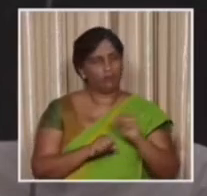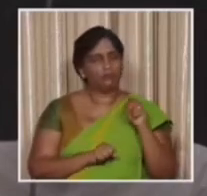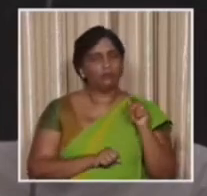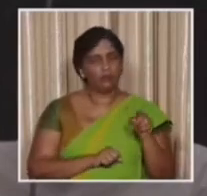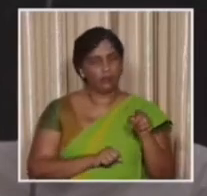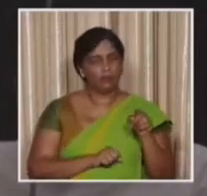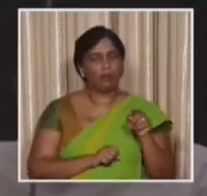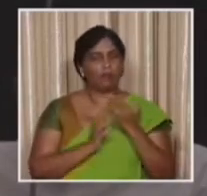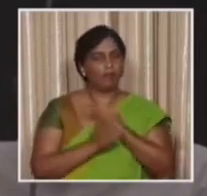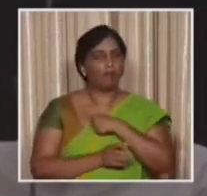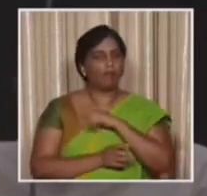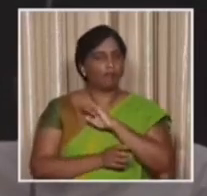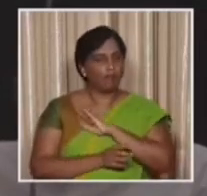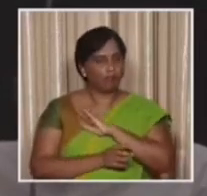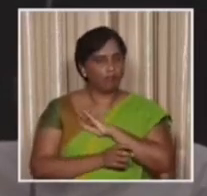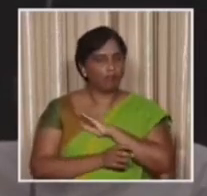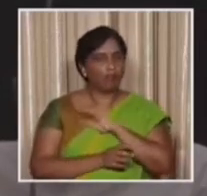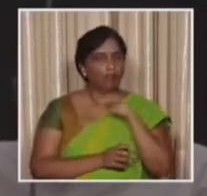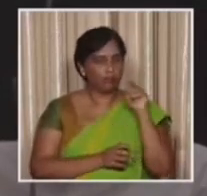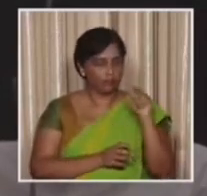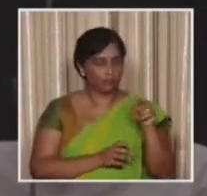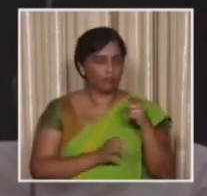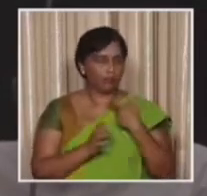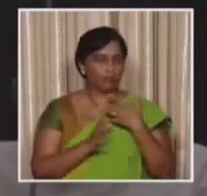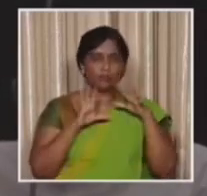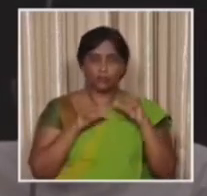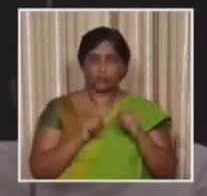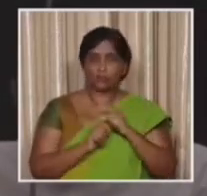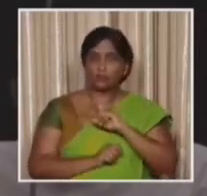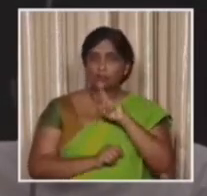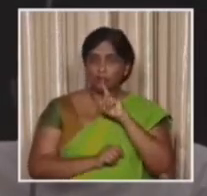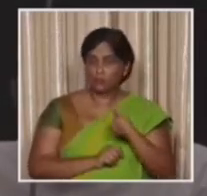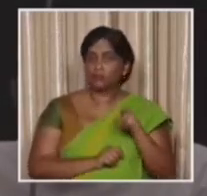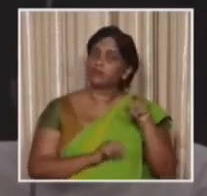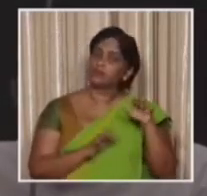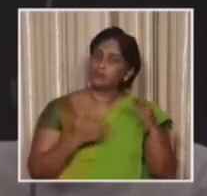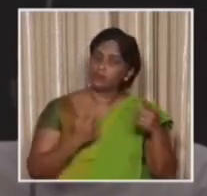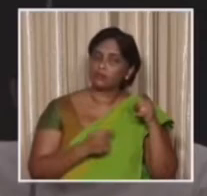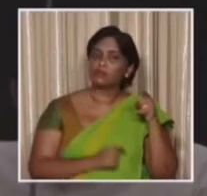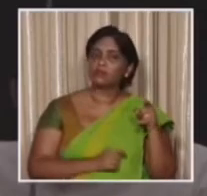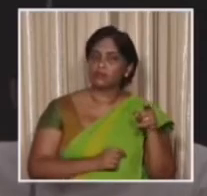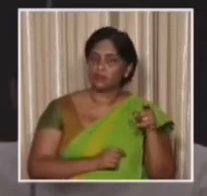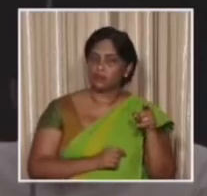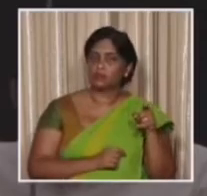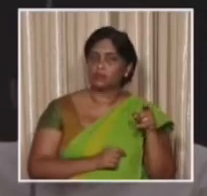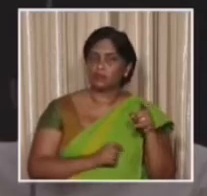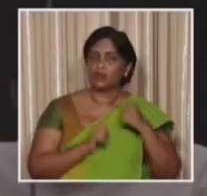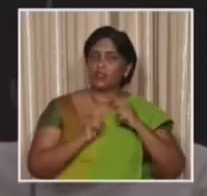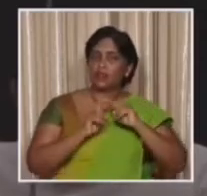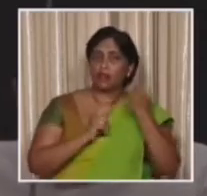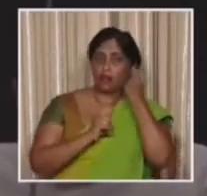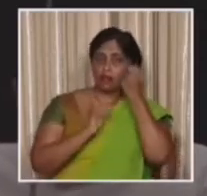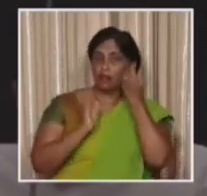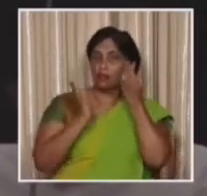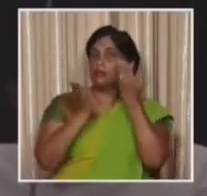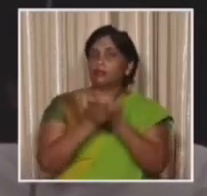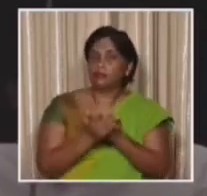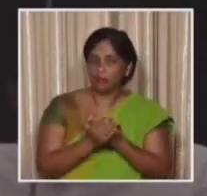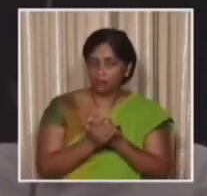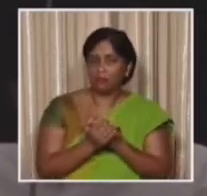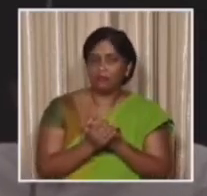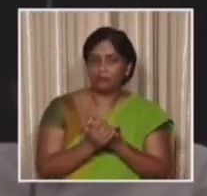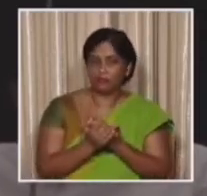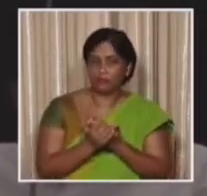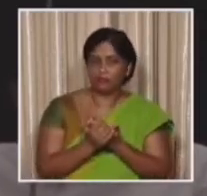என்று உரிமை கோருவதற்கோ அல்லது அதனை பிரகடனப்படுத்துவதற்கான ஒரு யோசனையை முன்வைப்பதற்கோ அவர்களுக்கு எந்த ஒரு உரிமையும் இல்லை என்கின்ற ஒரு